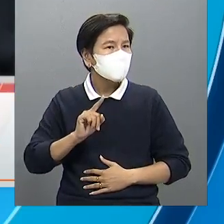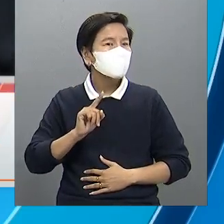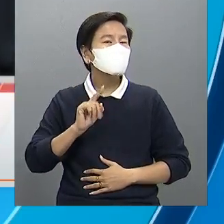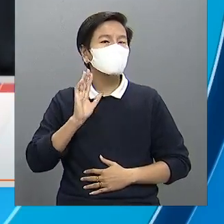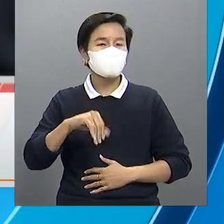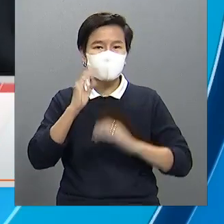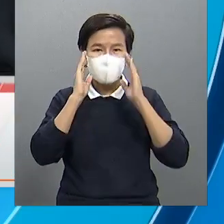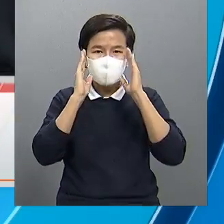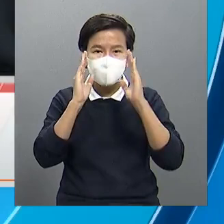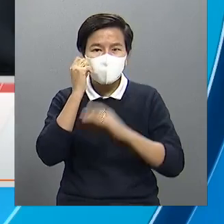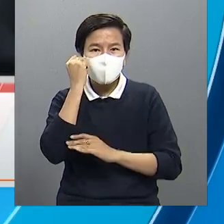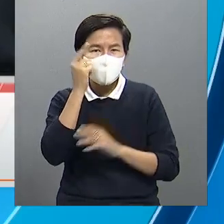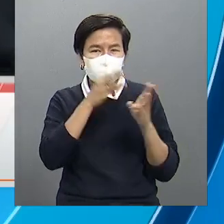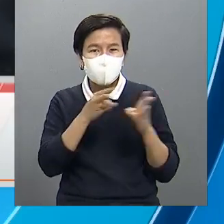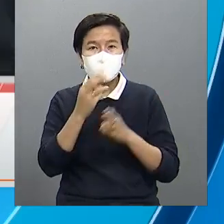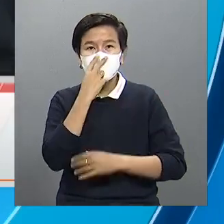อสพูดก่อนเลยกัน